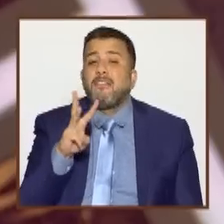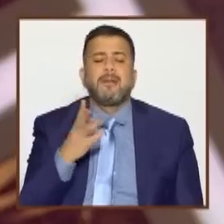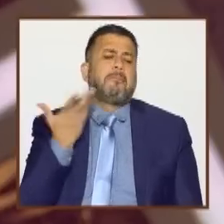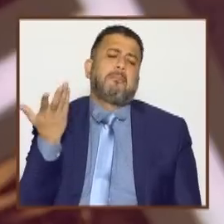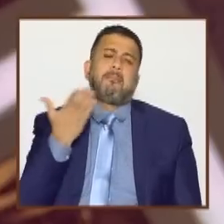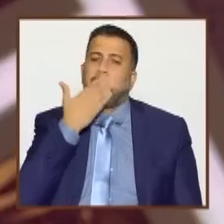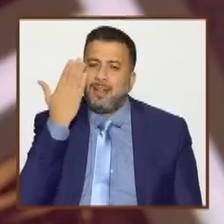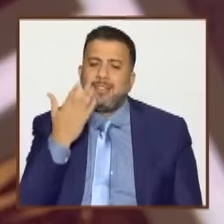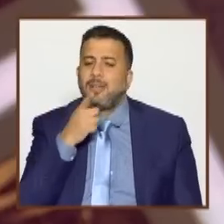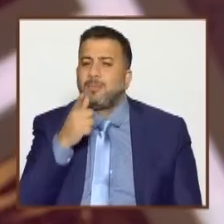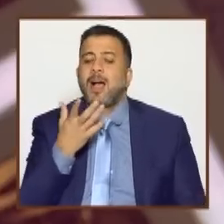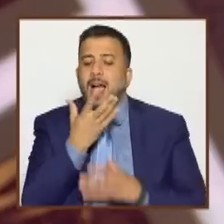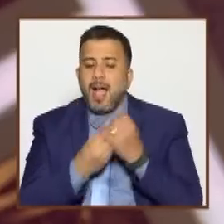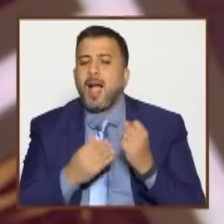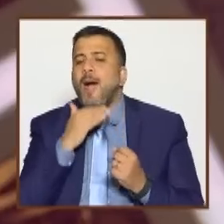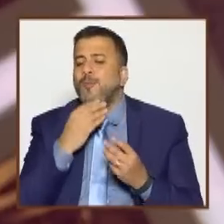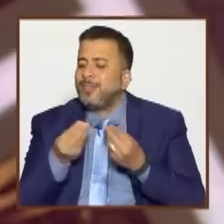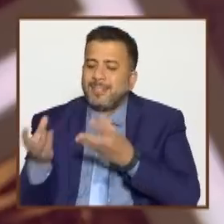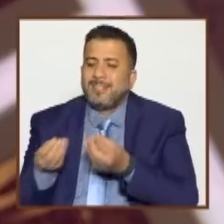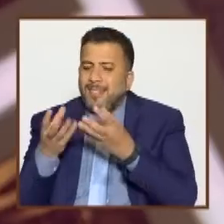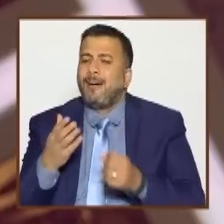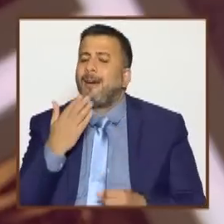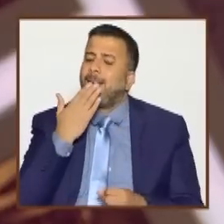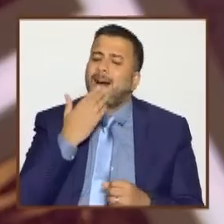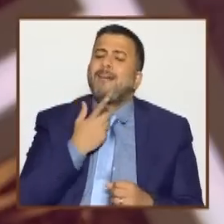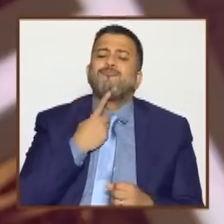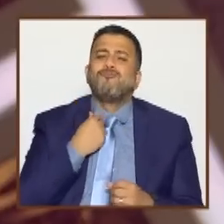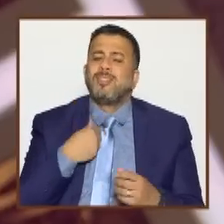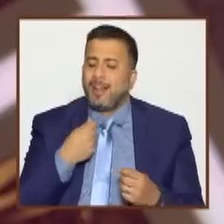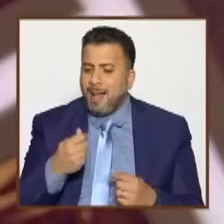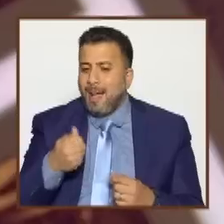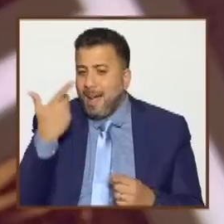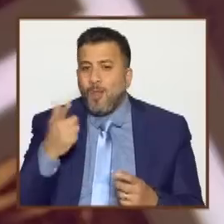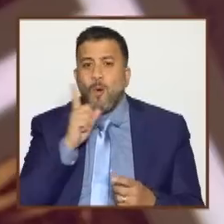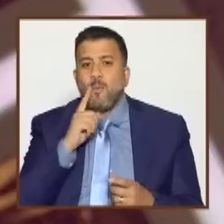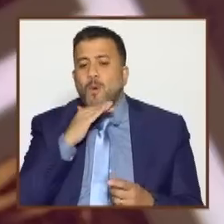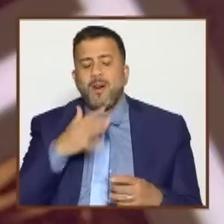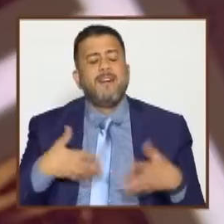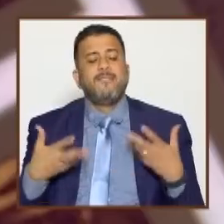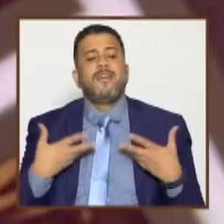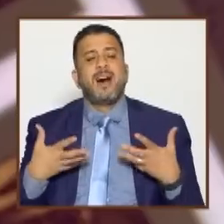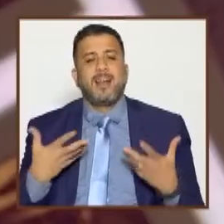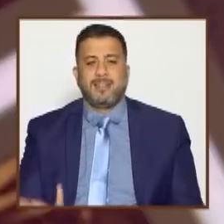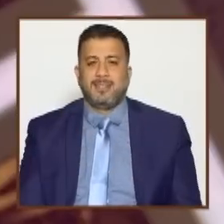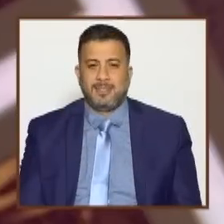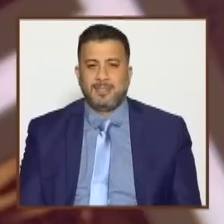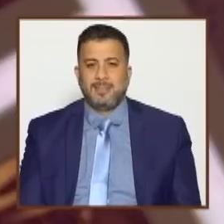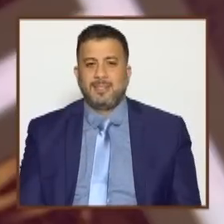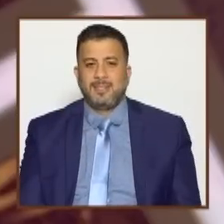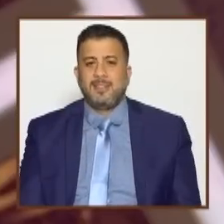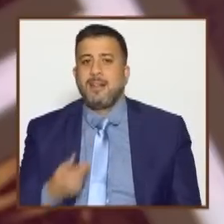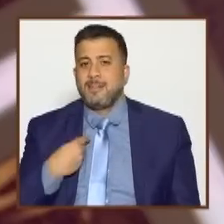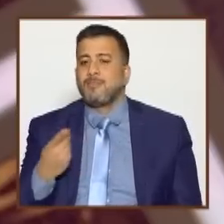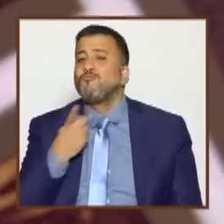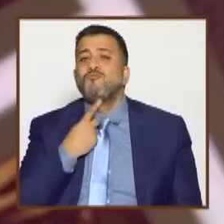البارين الحريصين على أن يأتوا بالأشياء الغالية الثمن، يفرحون والديهم، أن